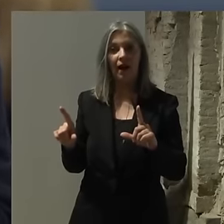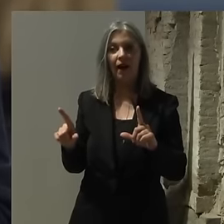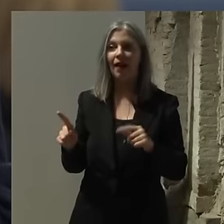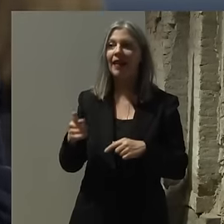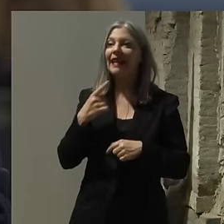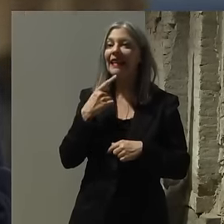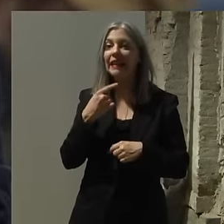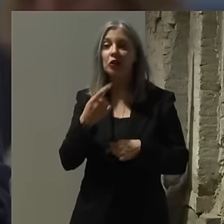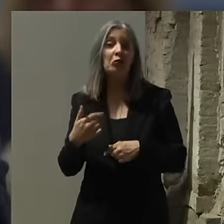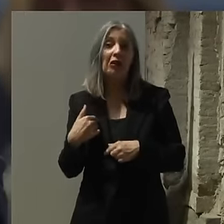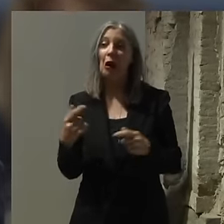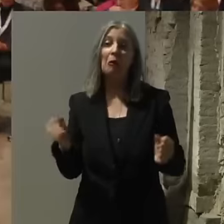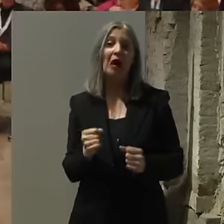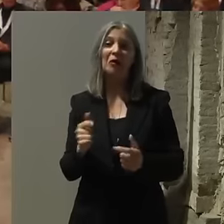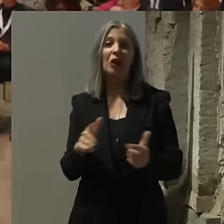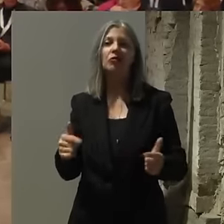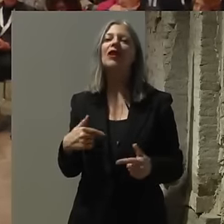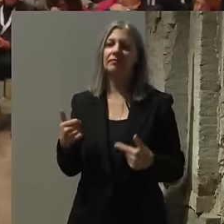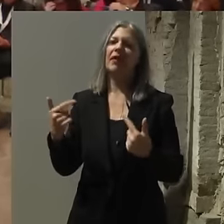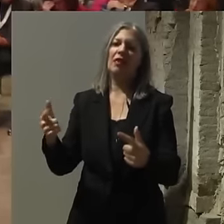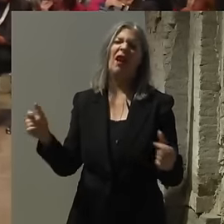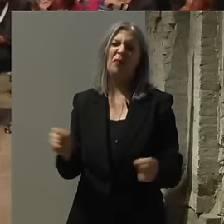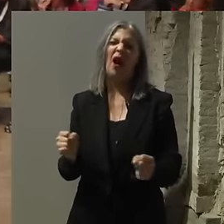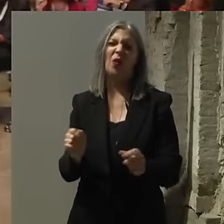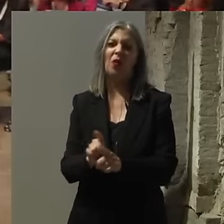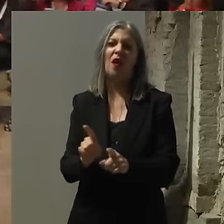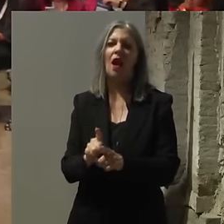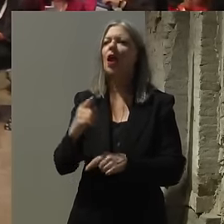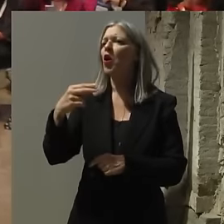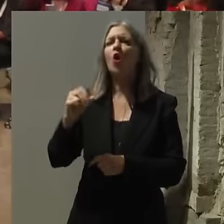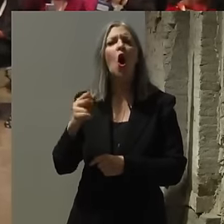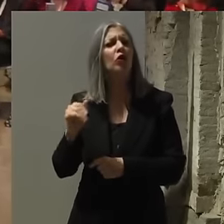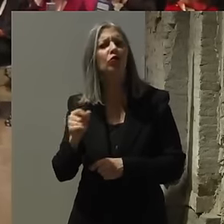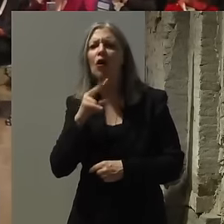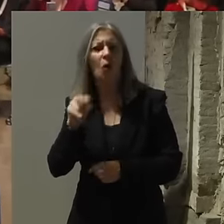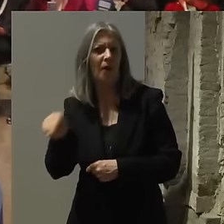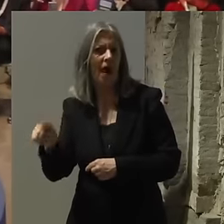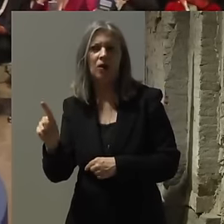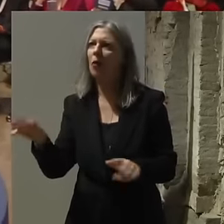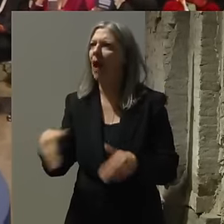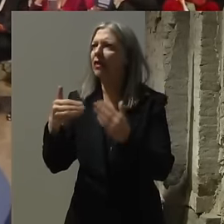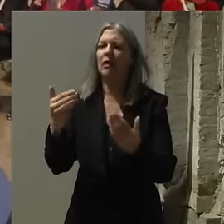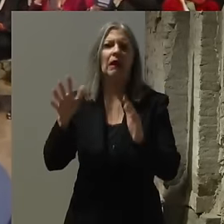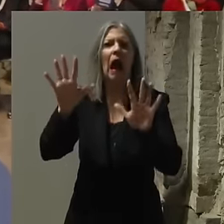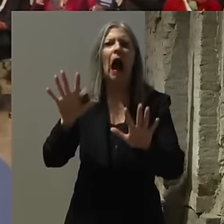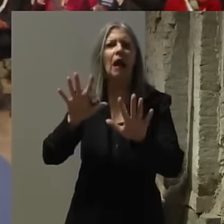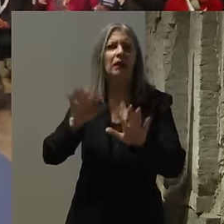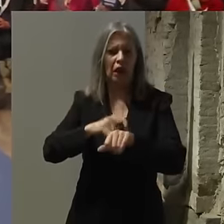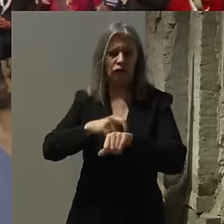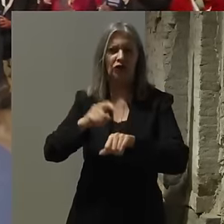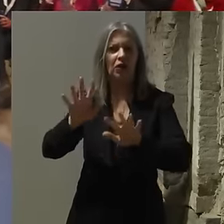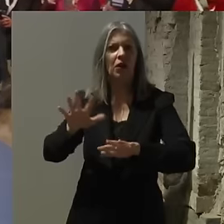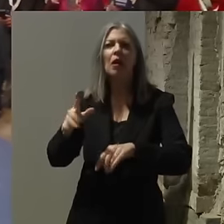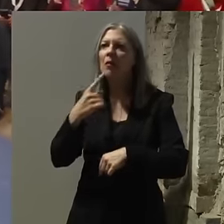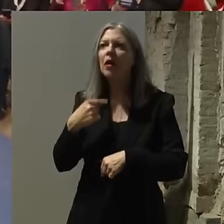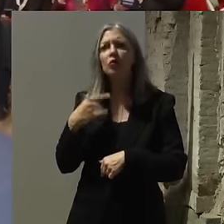paura di nulla. E non mi riferisco a Carlo Nordio, che stamattina alle 10.02 ci ha detto vengo.